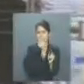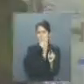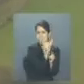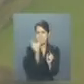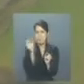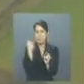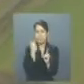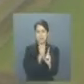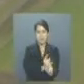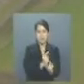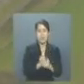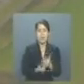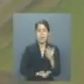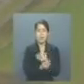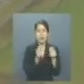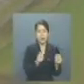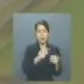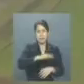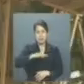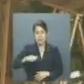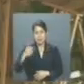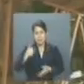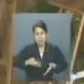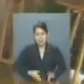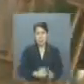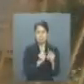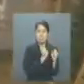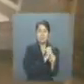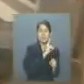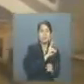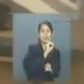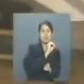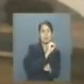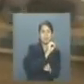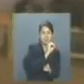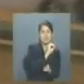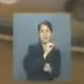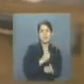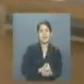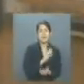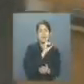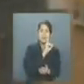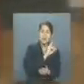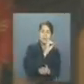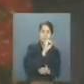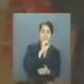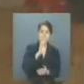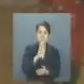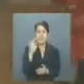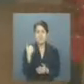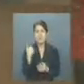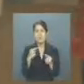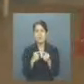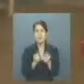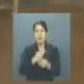เปิดโอกาสให้เด็กๆที่เกิดในปี2004และเกิดตรงกับวันดังกล่าวลงทะเบียนเพื่อรับของขวัญพิเศษซึ่งวันที่